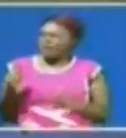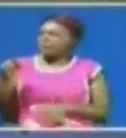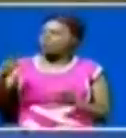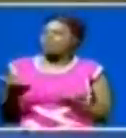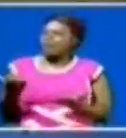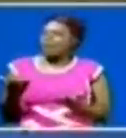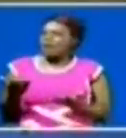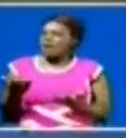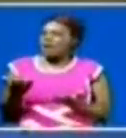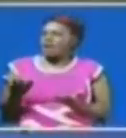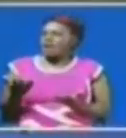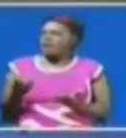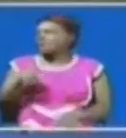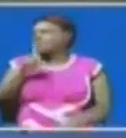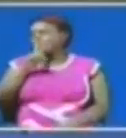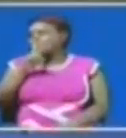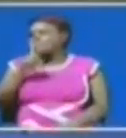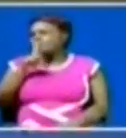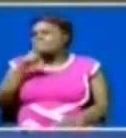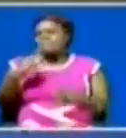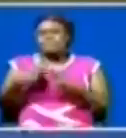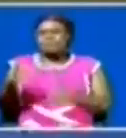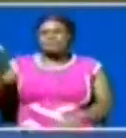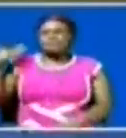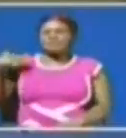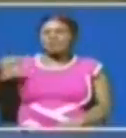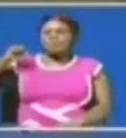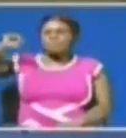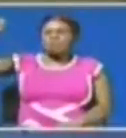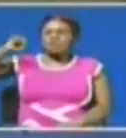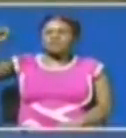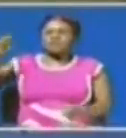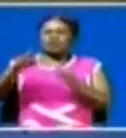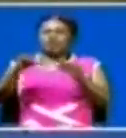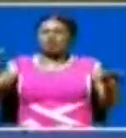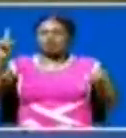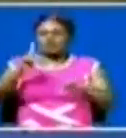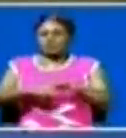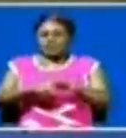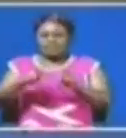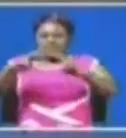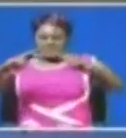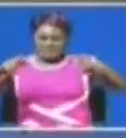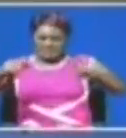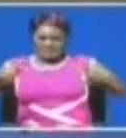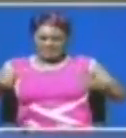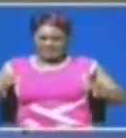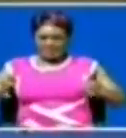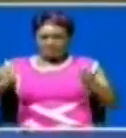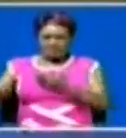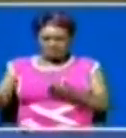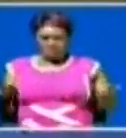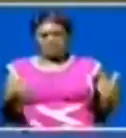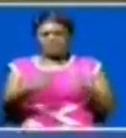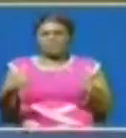alienda wapi? Jamani, amenyamaza ilhali alikuwa siasani kwa muda mrefu. Ndio maana tumekutafuta na umetukaribisha